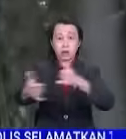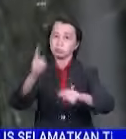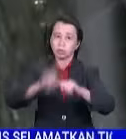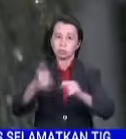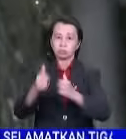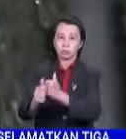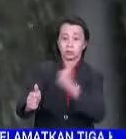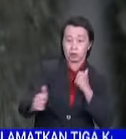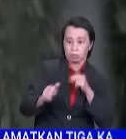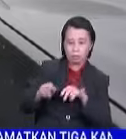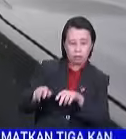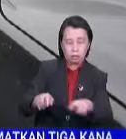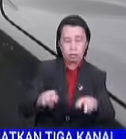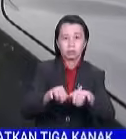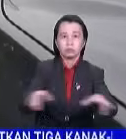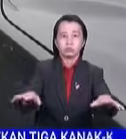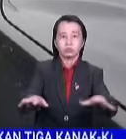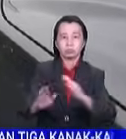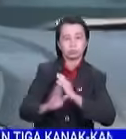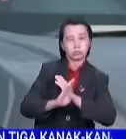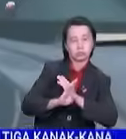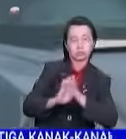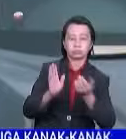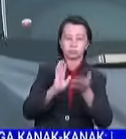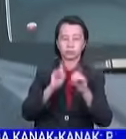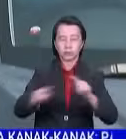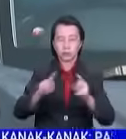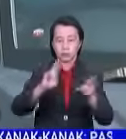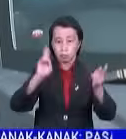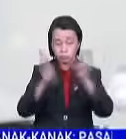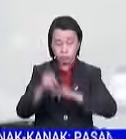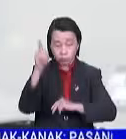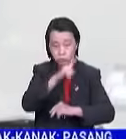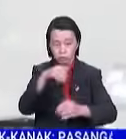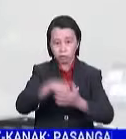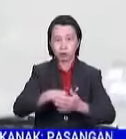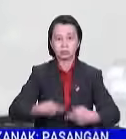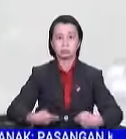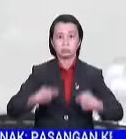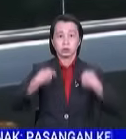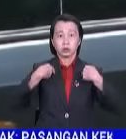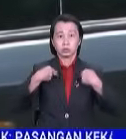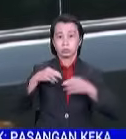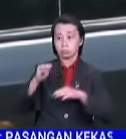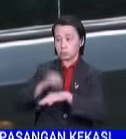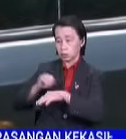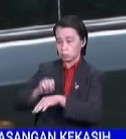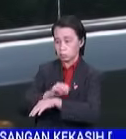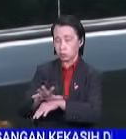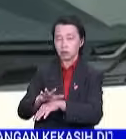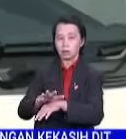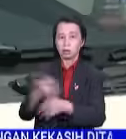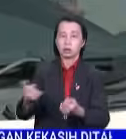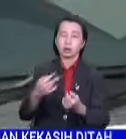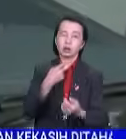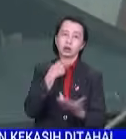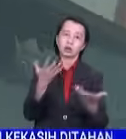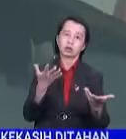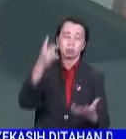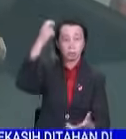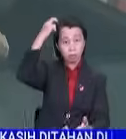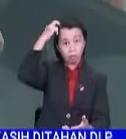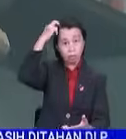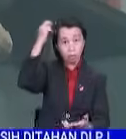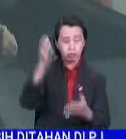mengelak birus menular bagaimanapun perubahan mendadak dalam rutin hidup ketika pandemic telah menjejaskan kesehatan